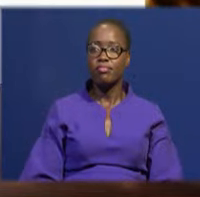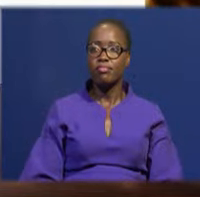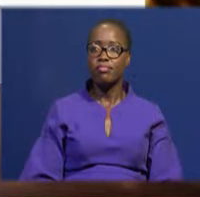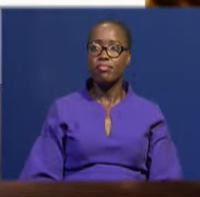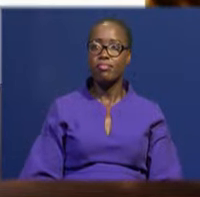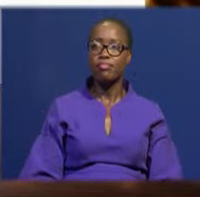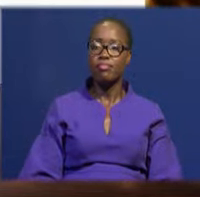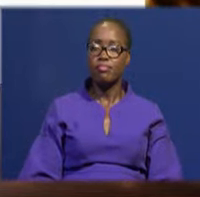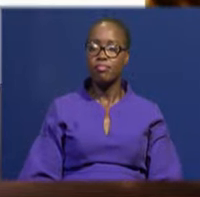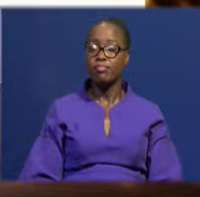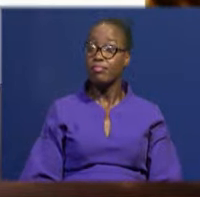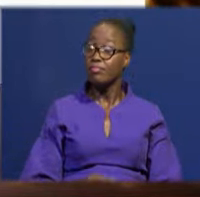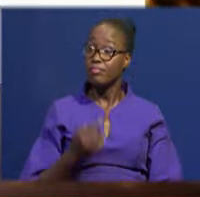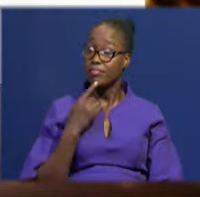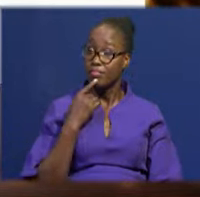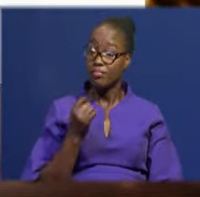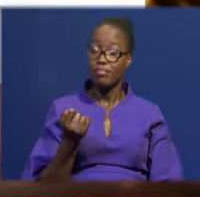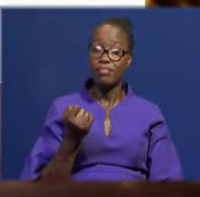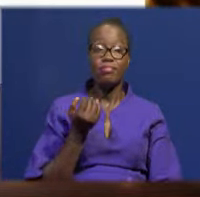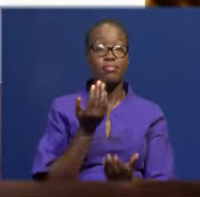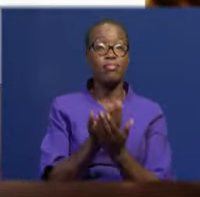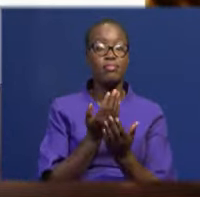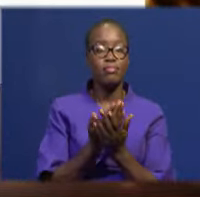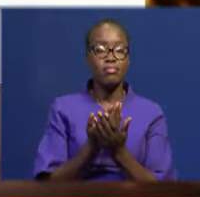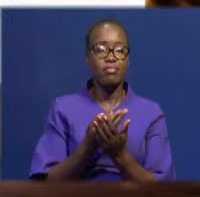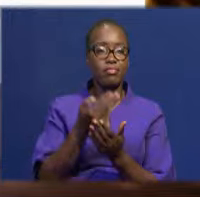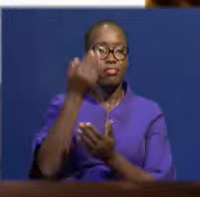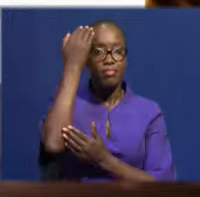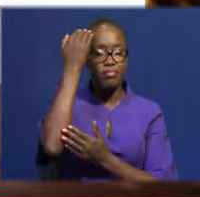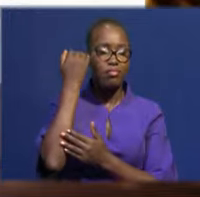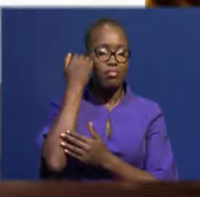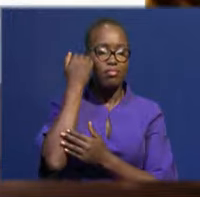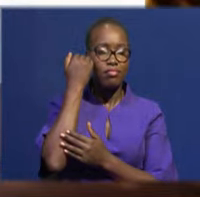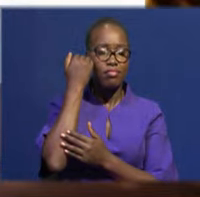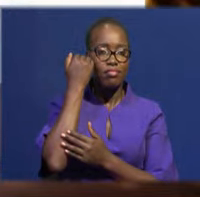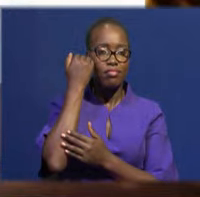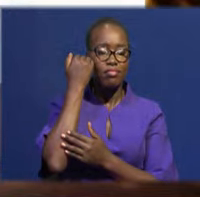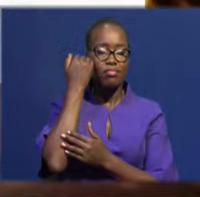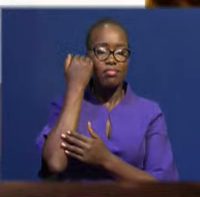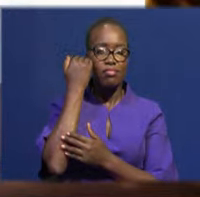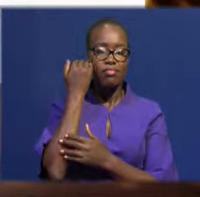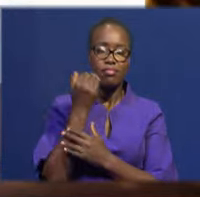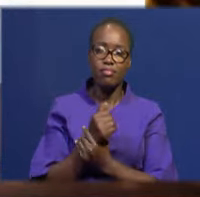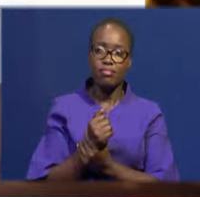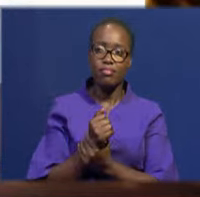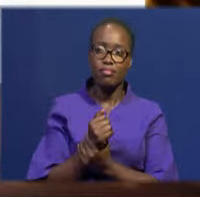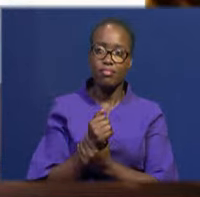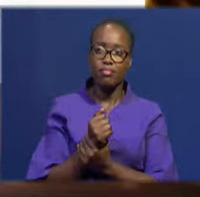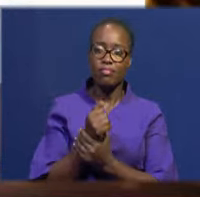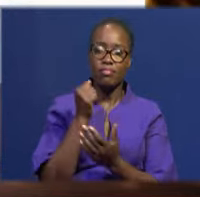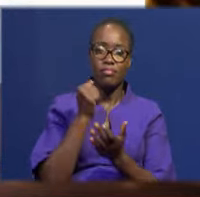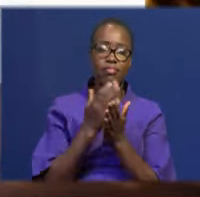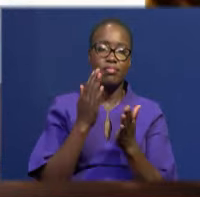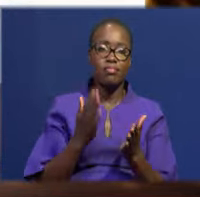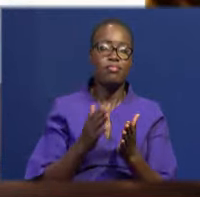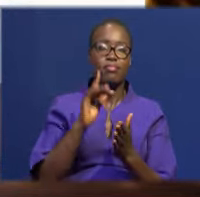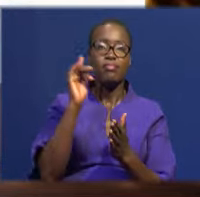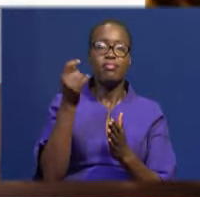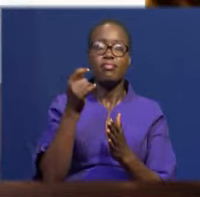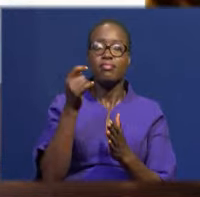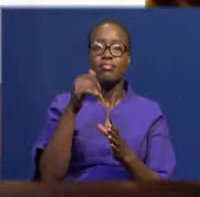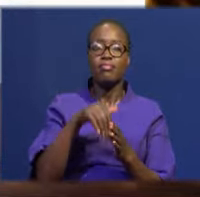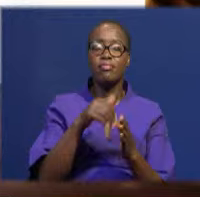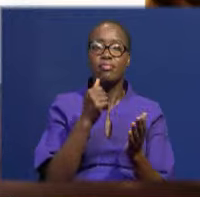Kwenye ombi lililowasilishwa katika mahakama kuu ya Milimani, Josephat Machogu Onyari, afisa wa Kenya